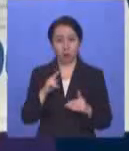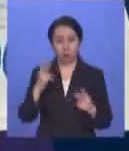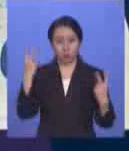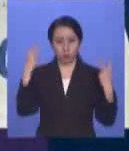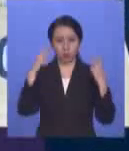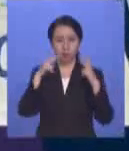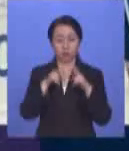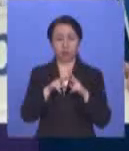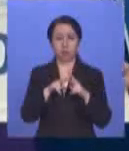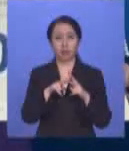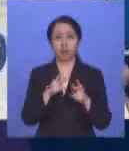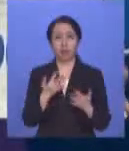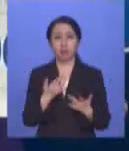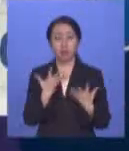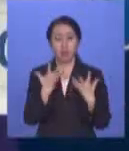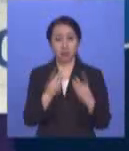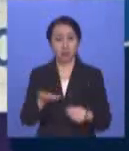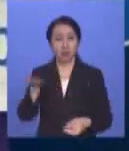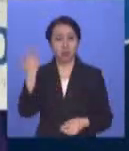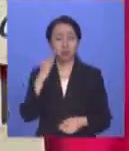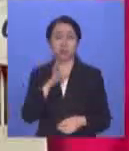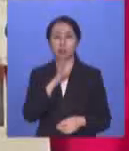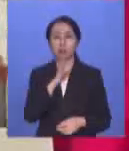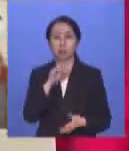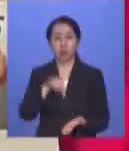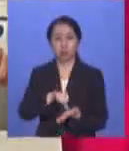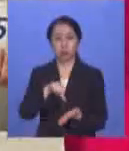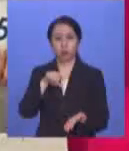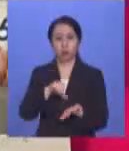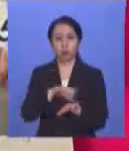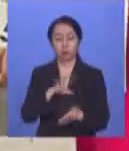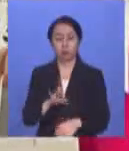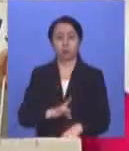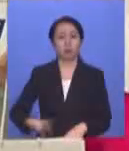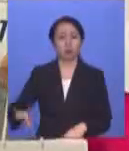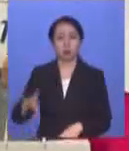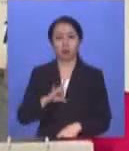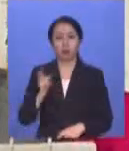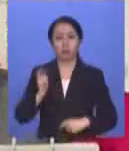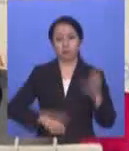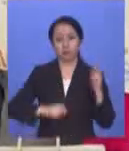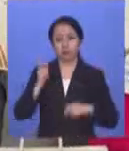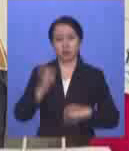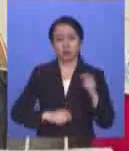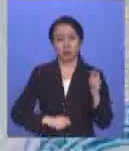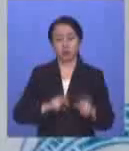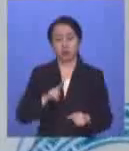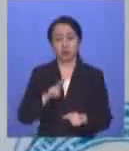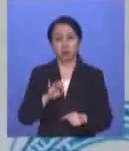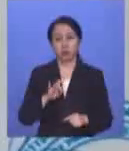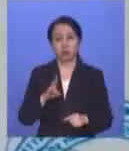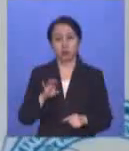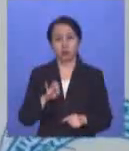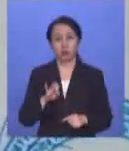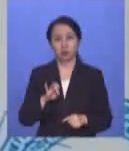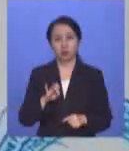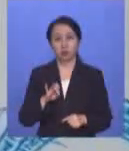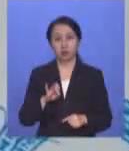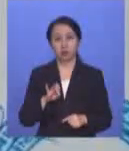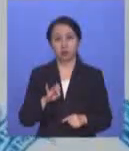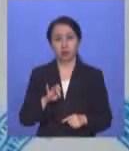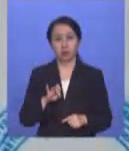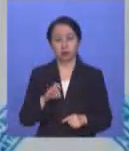Козыбаев университи. Несколько дней назад девушка приняла участие в республиканском фестивале «Улин деген әр сөздің ұнасымы»,